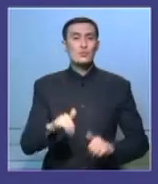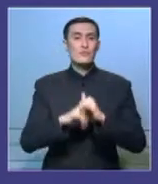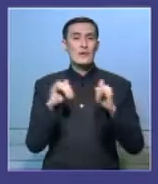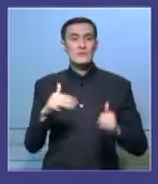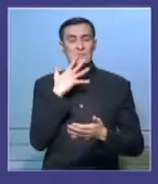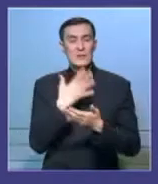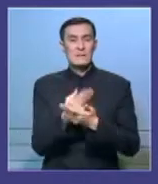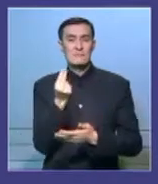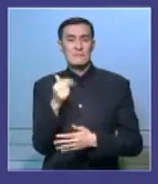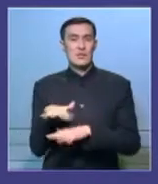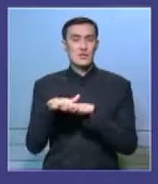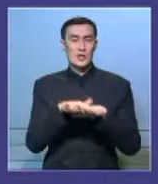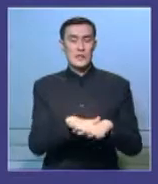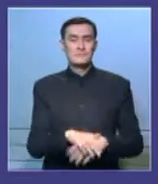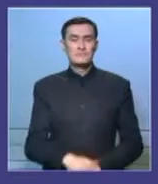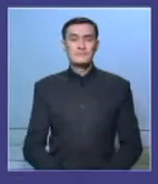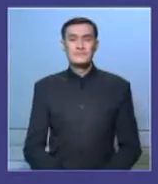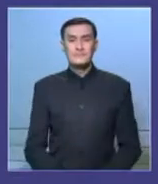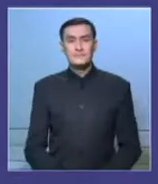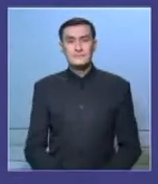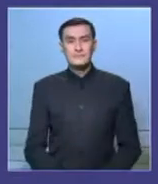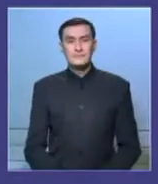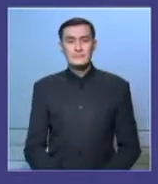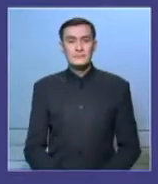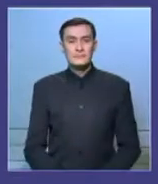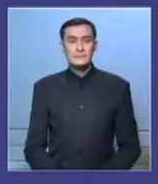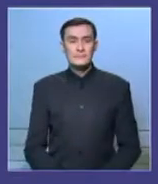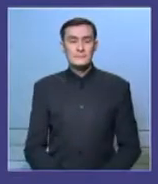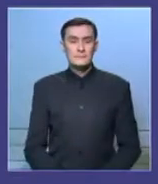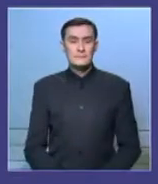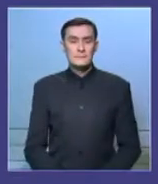свои вложения.